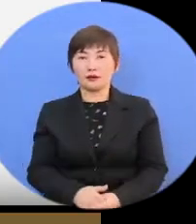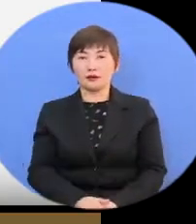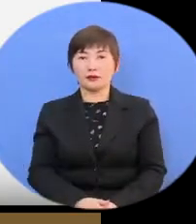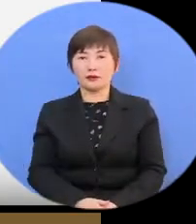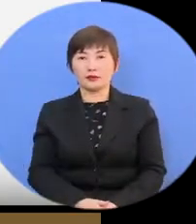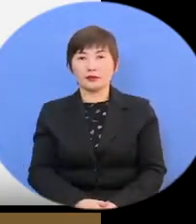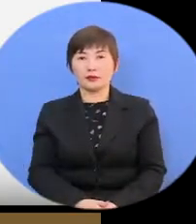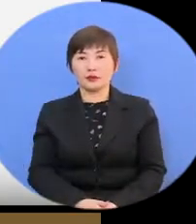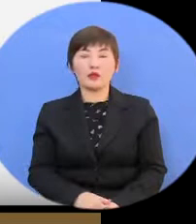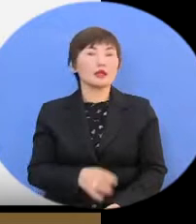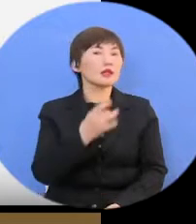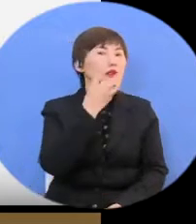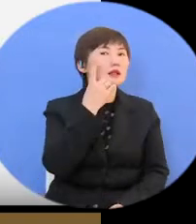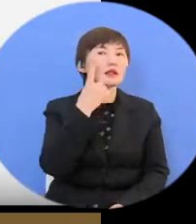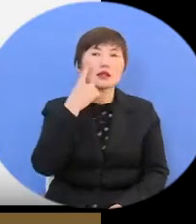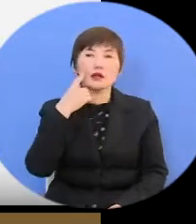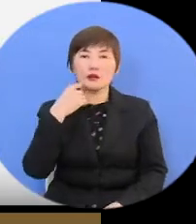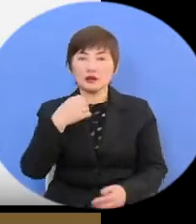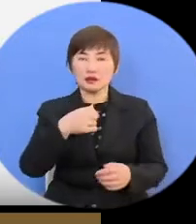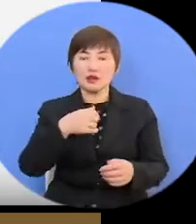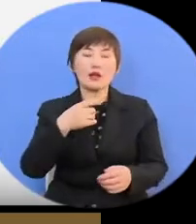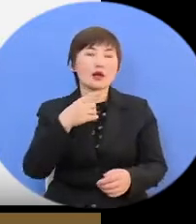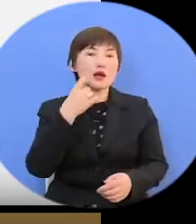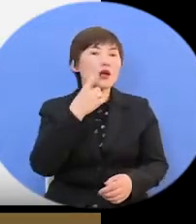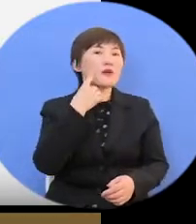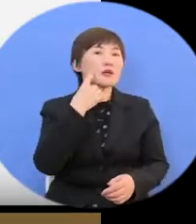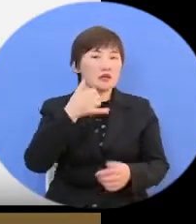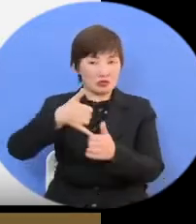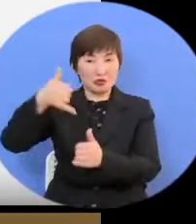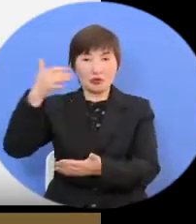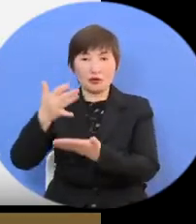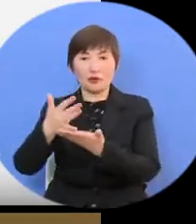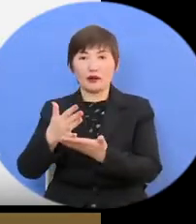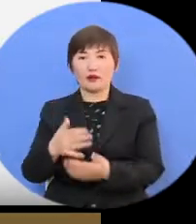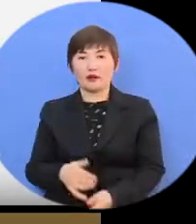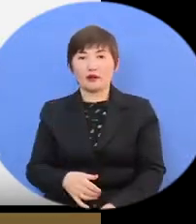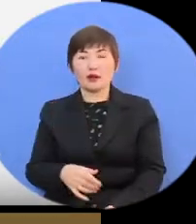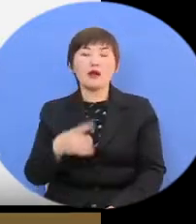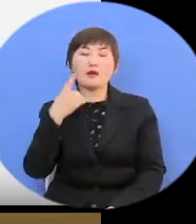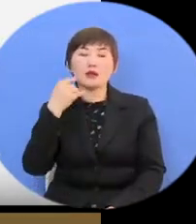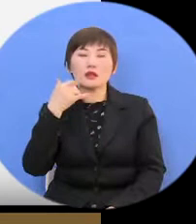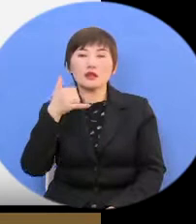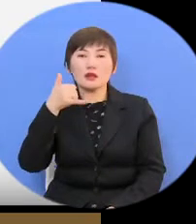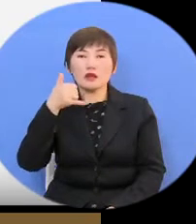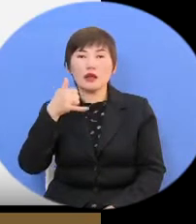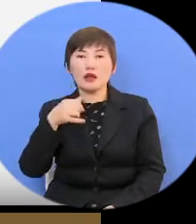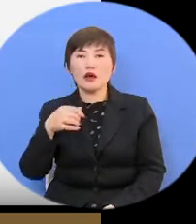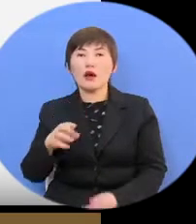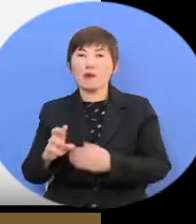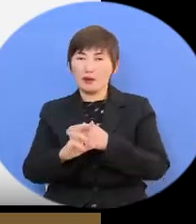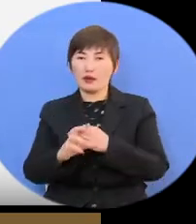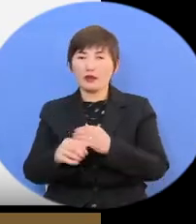За мэдээж эндээс охид хүүхдүүдээс өндөр болсон байгааг ажиглаж харсан байх. Тэгвэл энэ нас нь охидын маань бэлгийн божилт